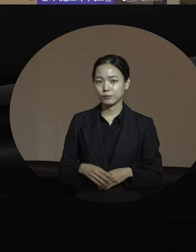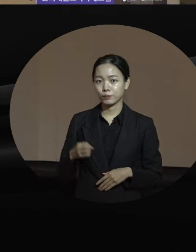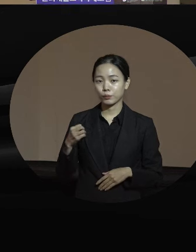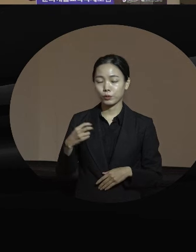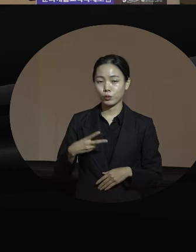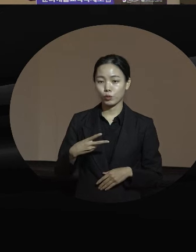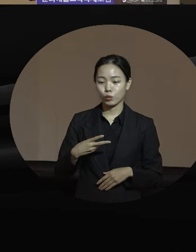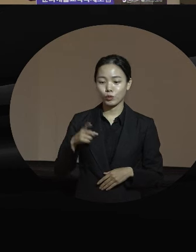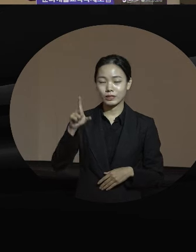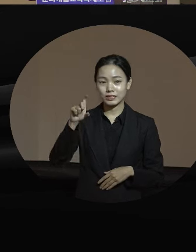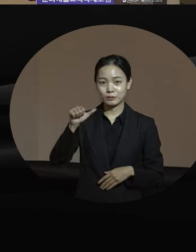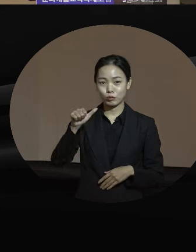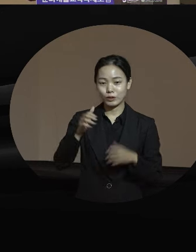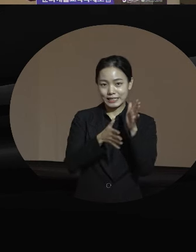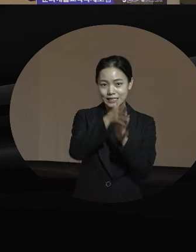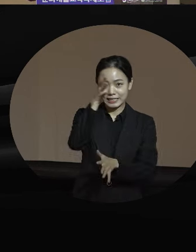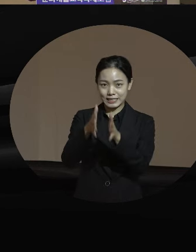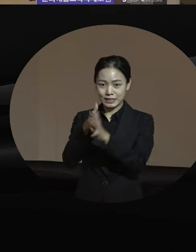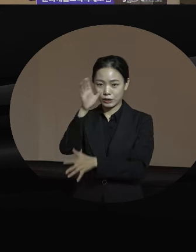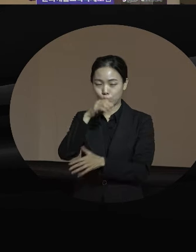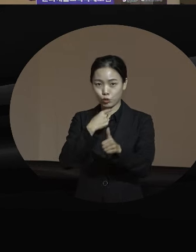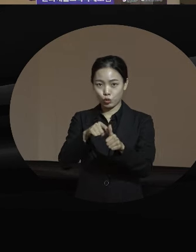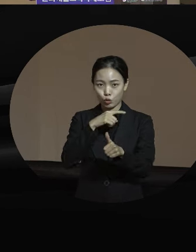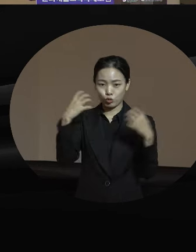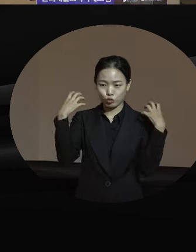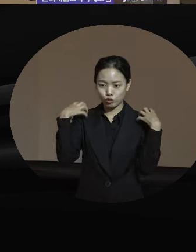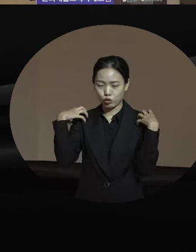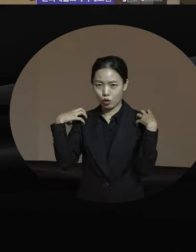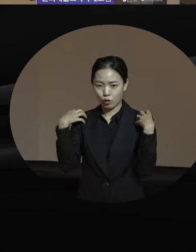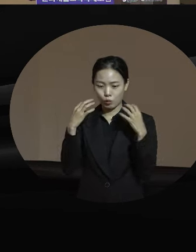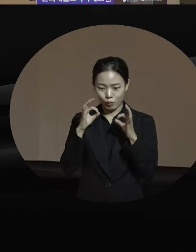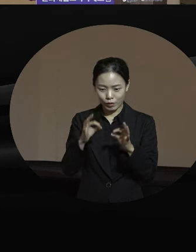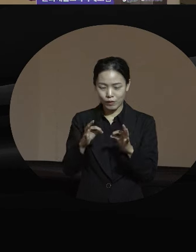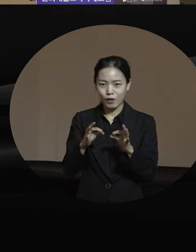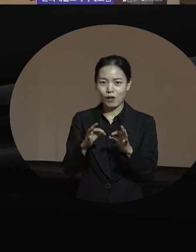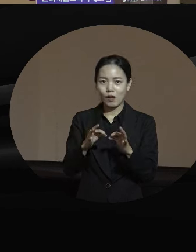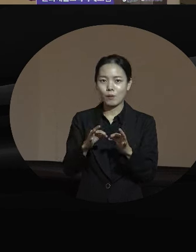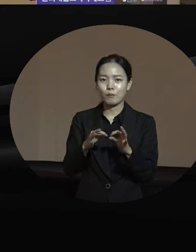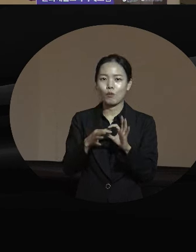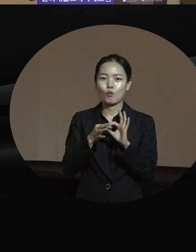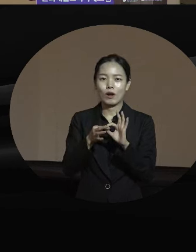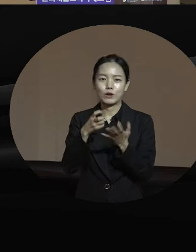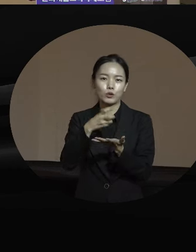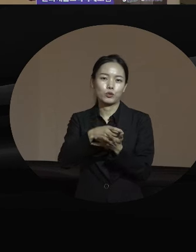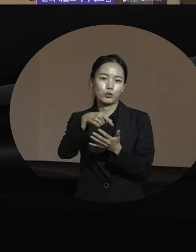또한 15개 시도교육청에서도 학교문화예술교육 지원 조례가 제정되었습니다.